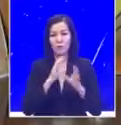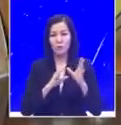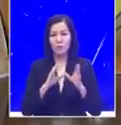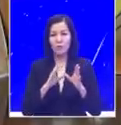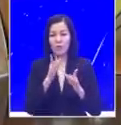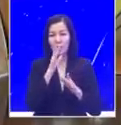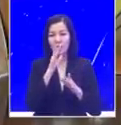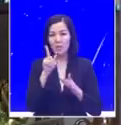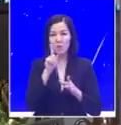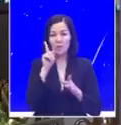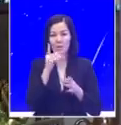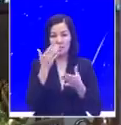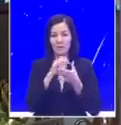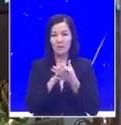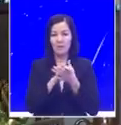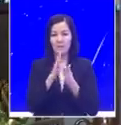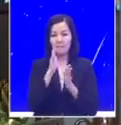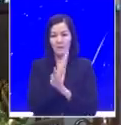білемін. Тағдыр солай,